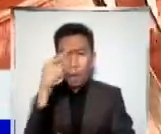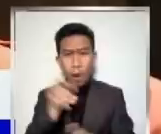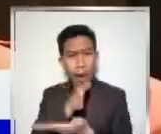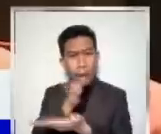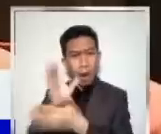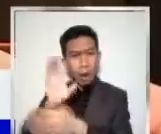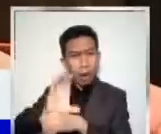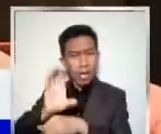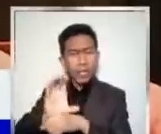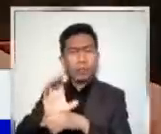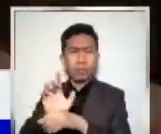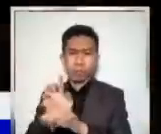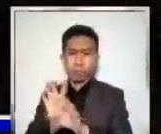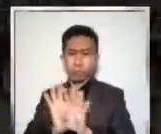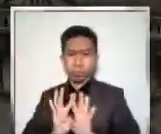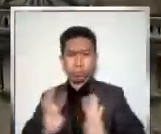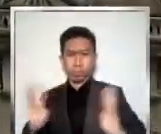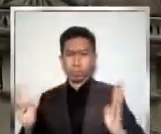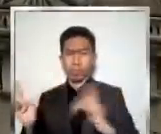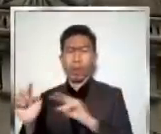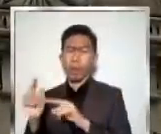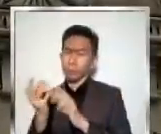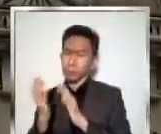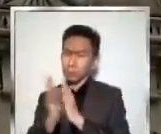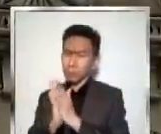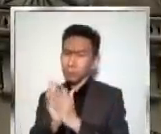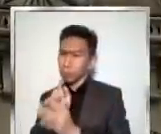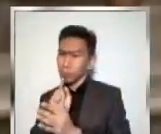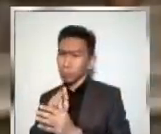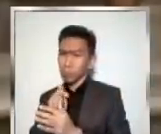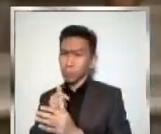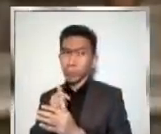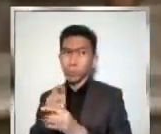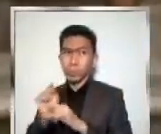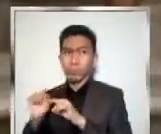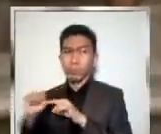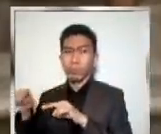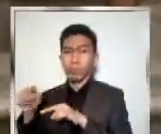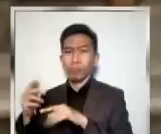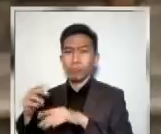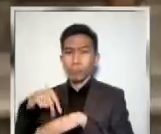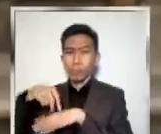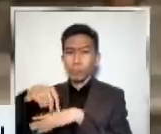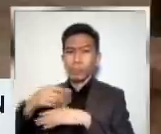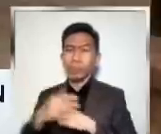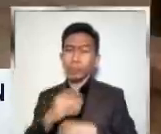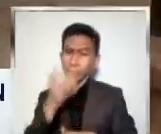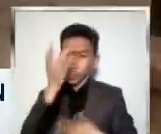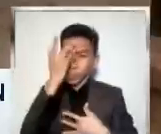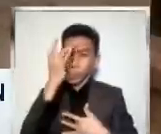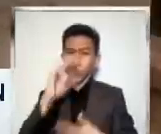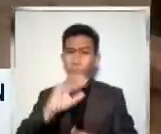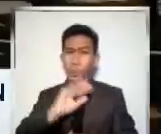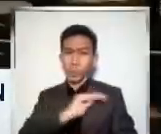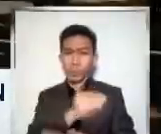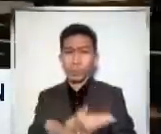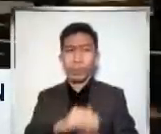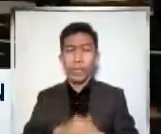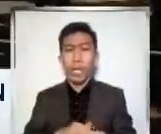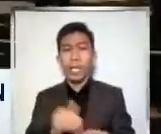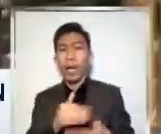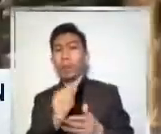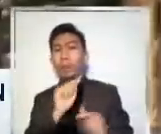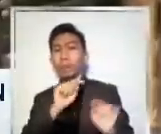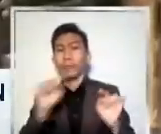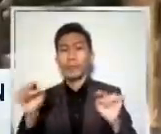lang po. May sakit po ang anak ko, ma'am. Maging sa ibang mga simbahan gaya ng Manila Cathedral,